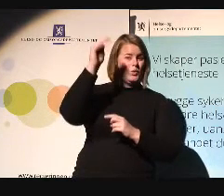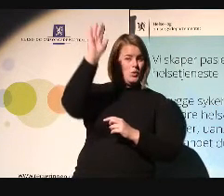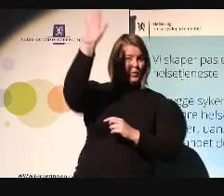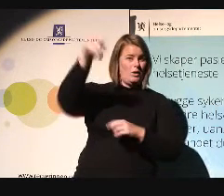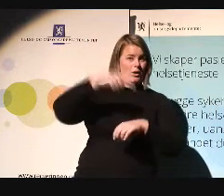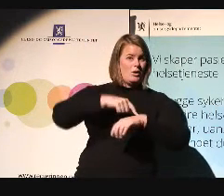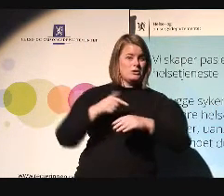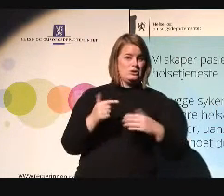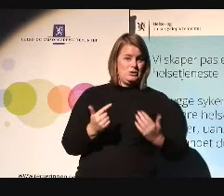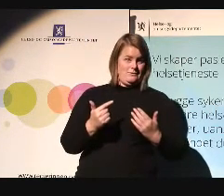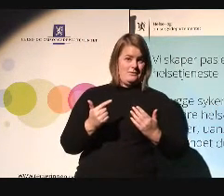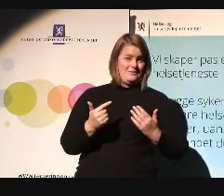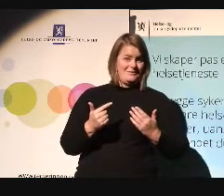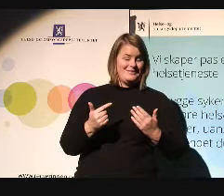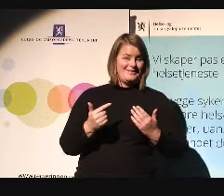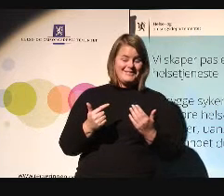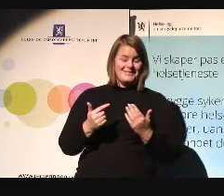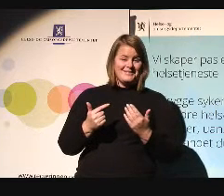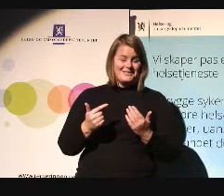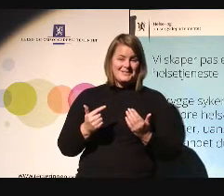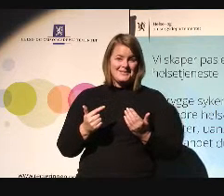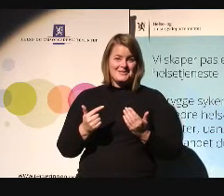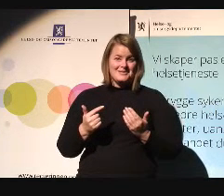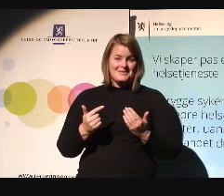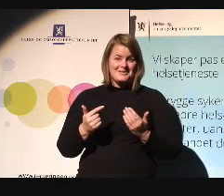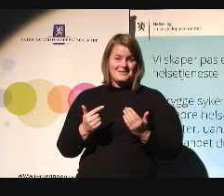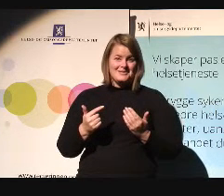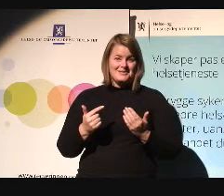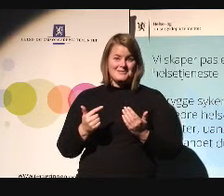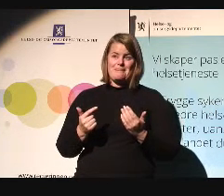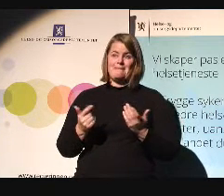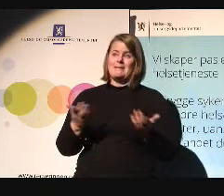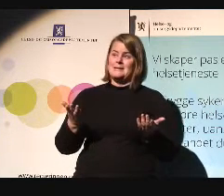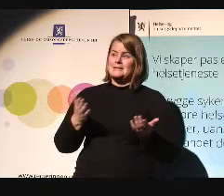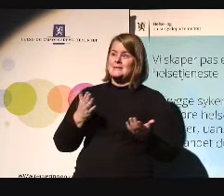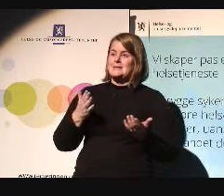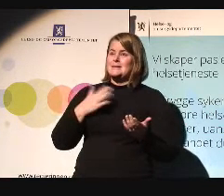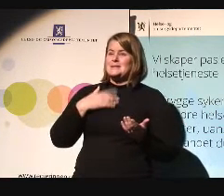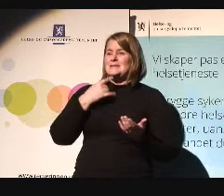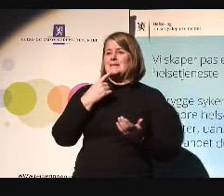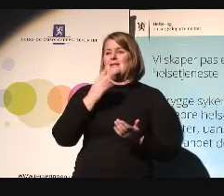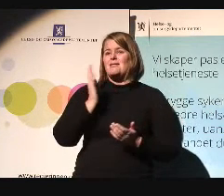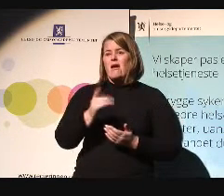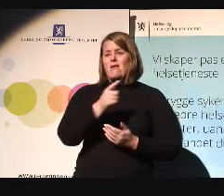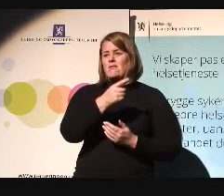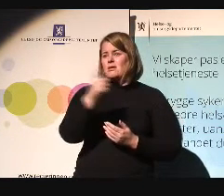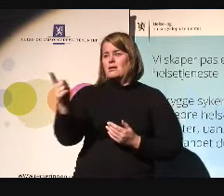for alle dere som skal være med på det. Og da har jeg igjen lyst til å takke alle de